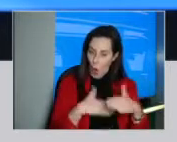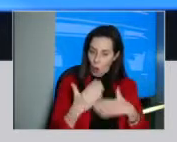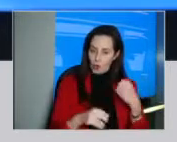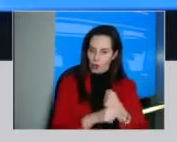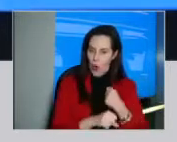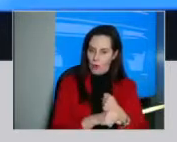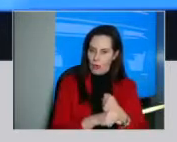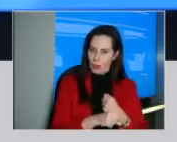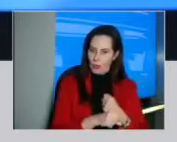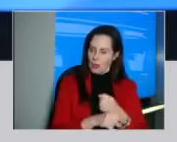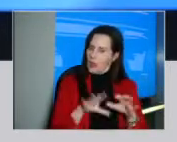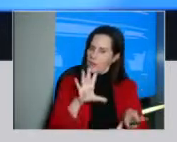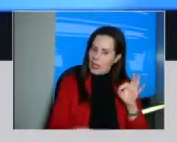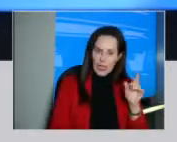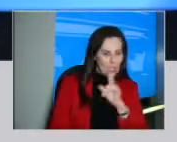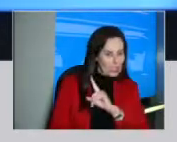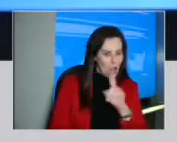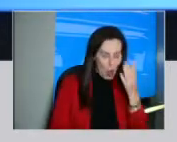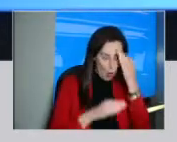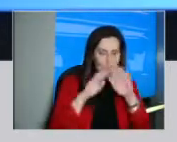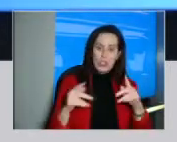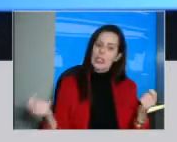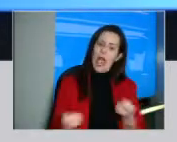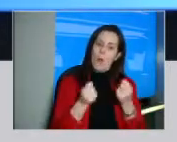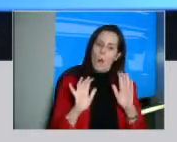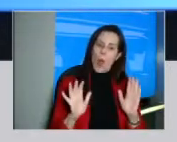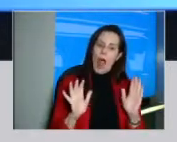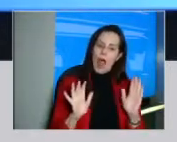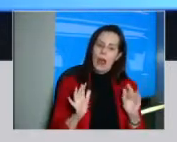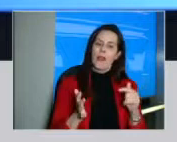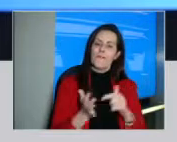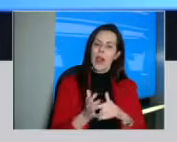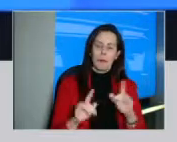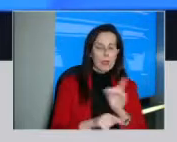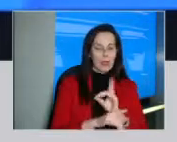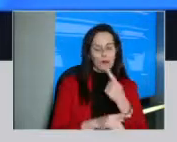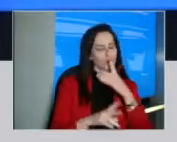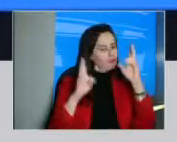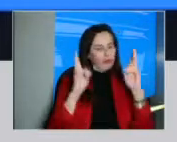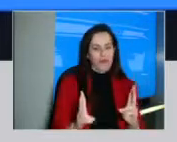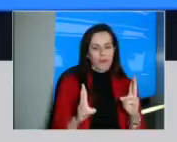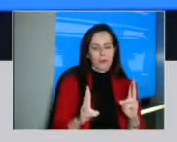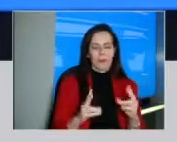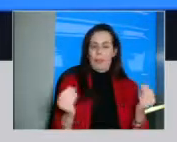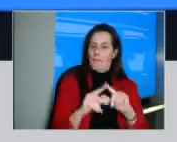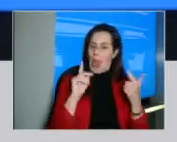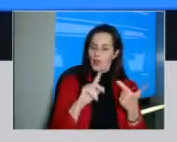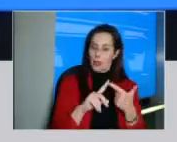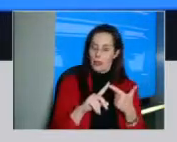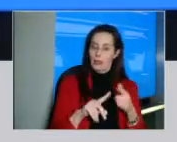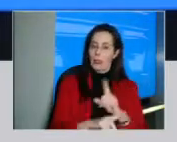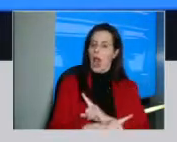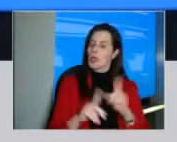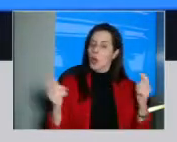עבודתו, וגילה שזו לא הודעה לציבור, אלא תעמולה בפני עצמה. Mm-hmm. ולכן הוא מיד הורה לאסור אותה. דבר שני, זה